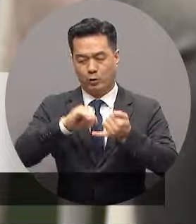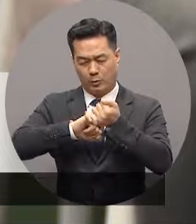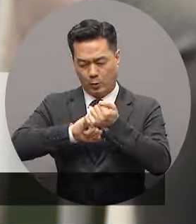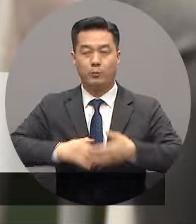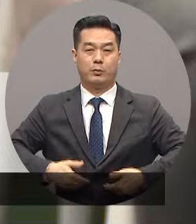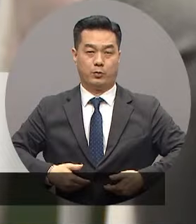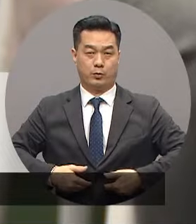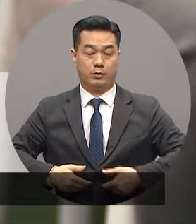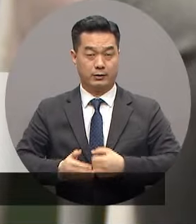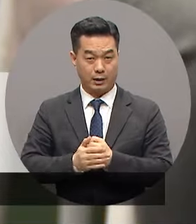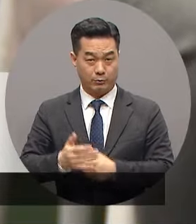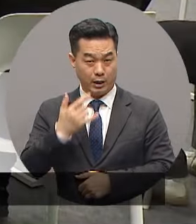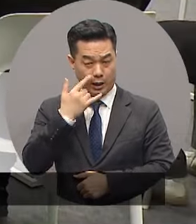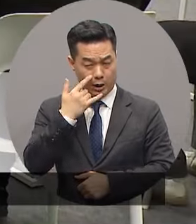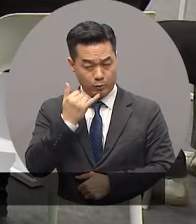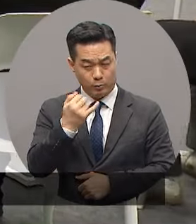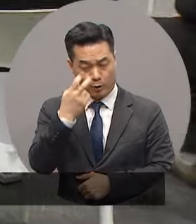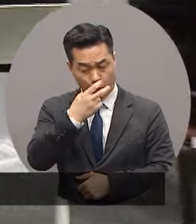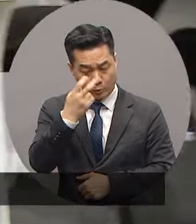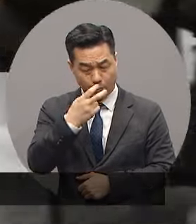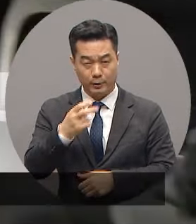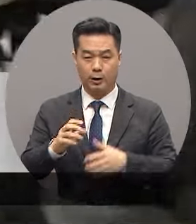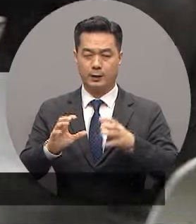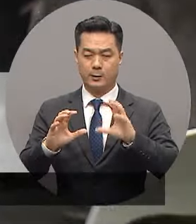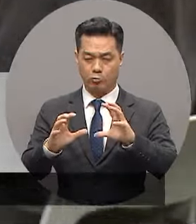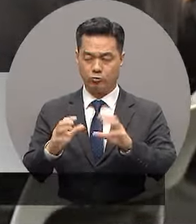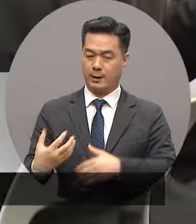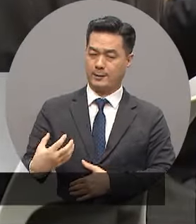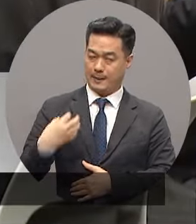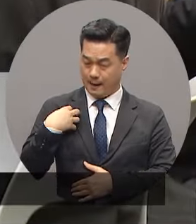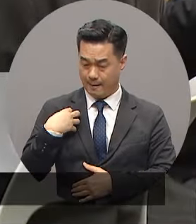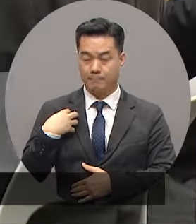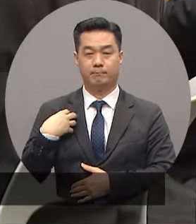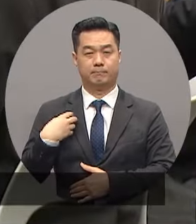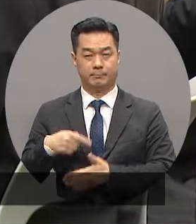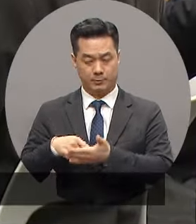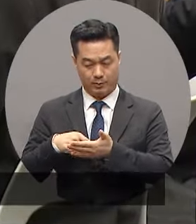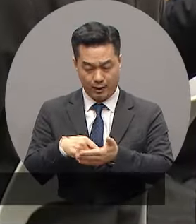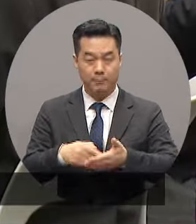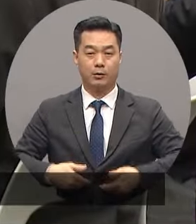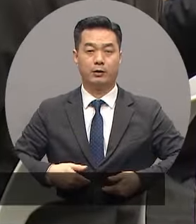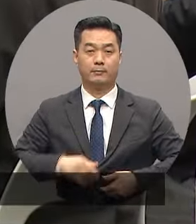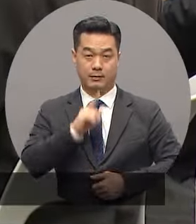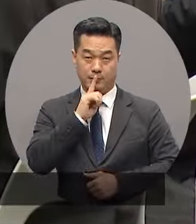필요하다며 부모 돌봄에서 국가 돌봄으로 나아가야 한다고 강조했습니다.